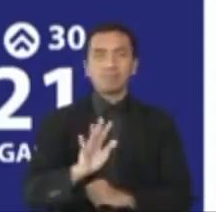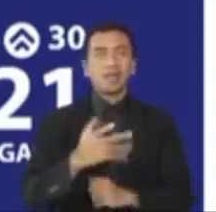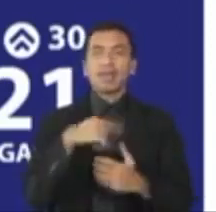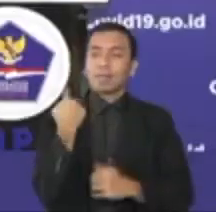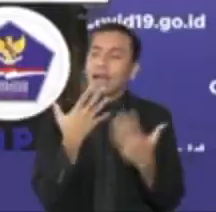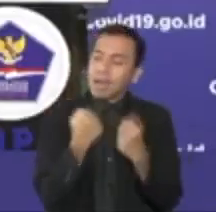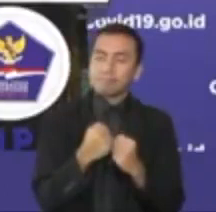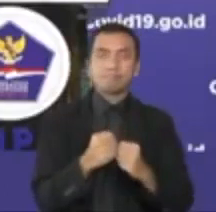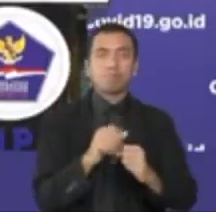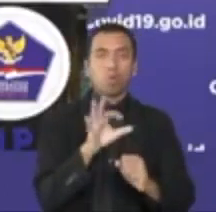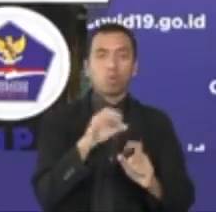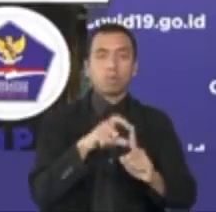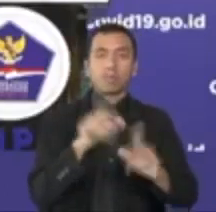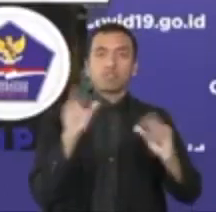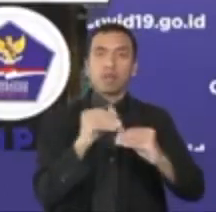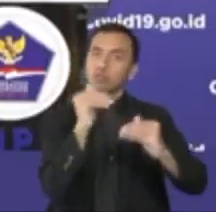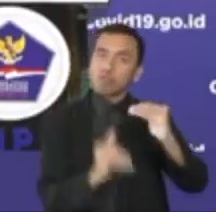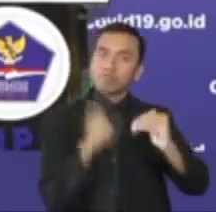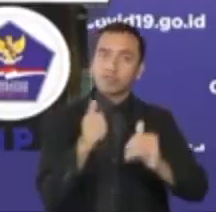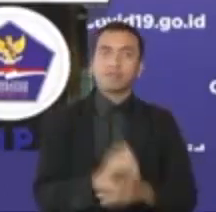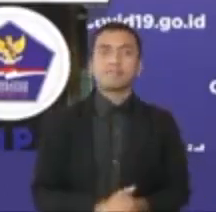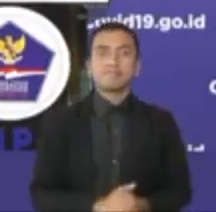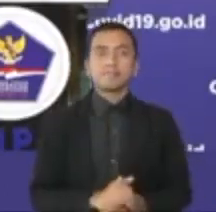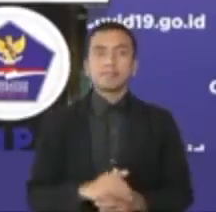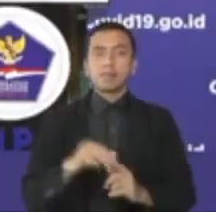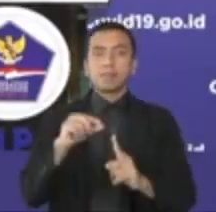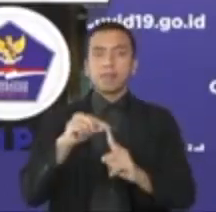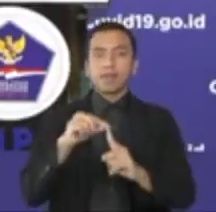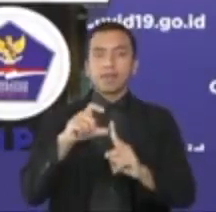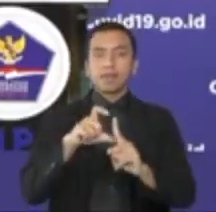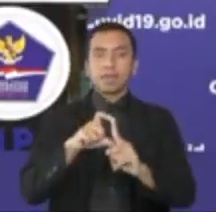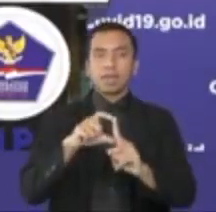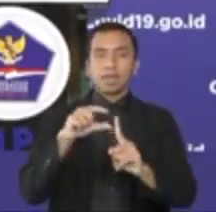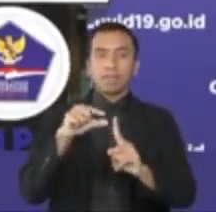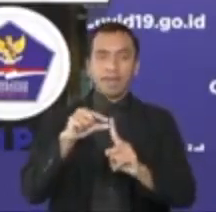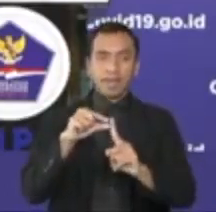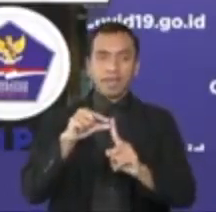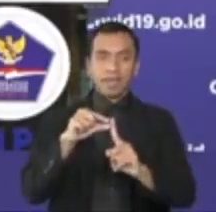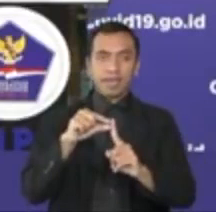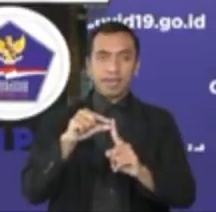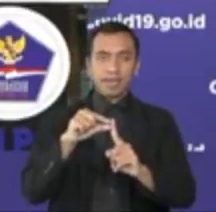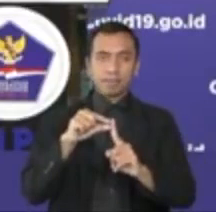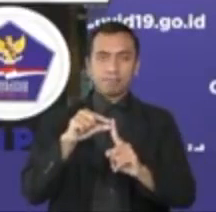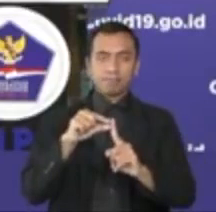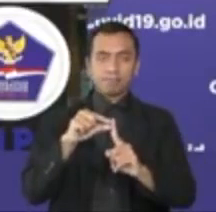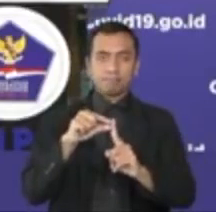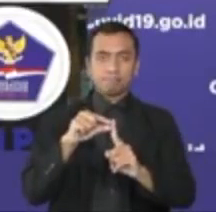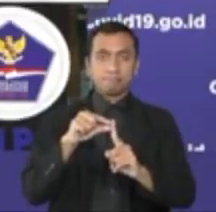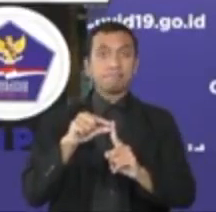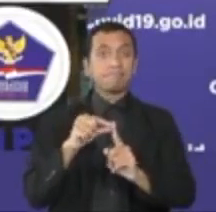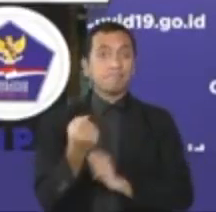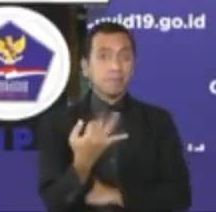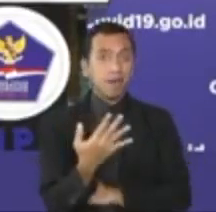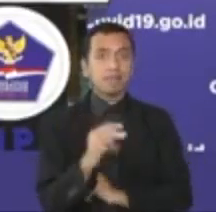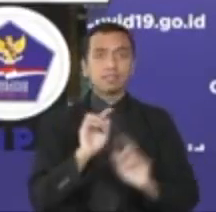berkurang kemudian pasien dalam pengawasan yang sampai saat ini masih terus kita awasi adalah